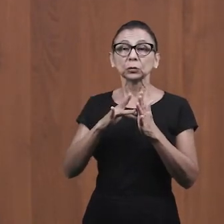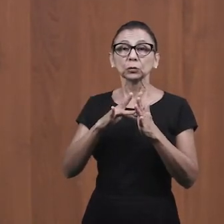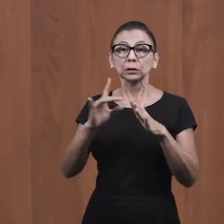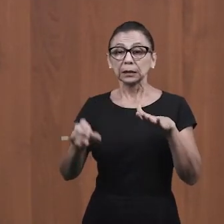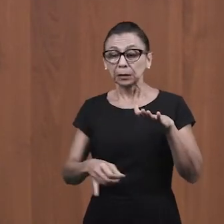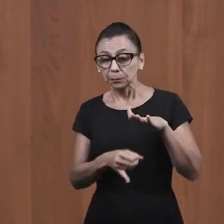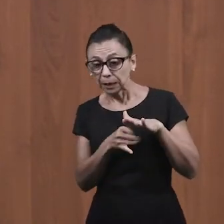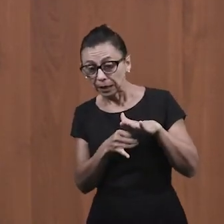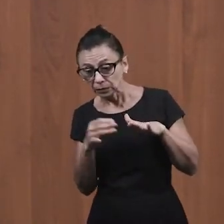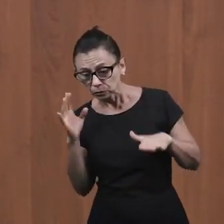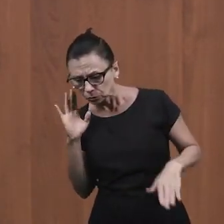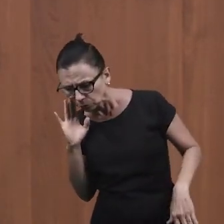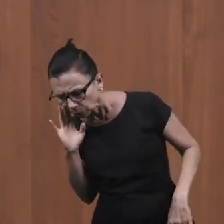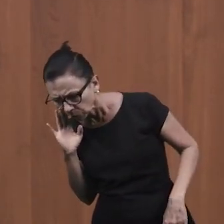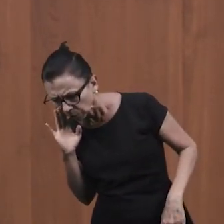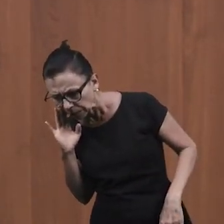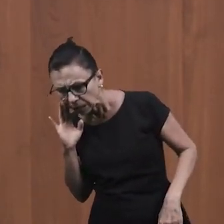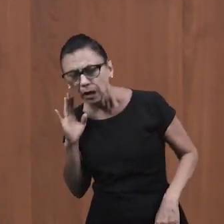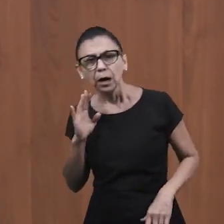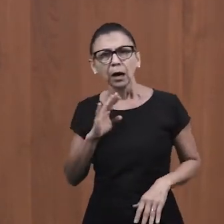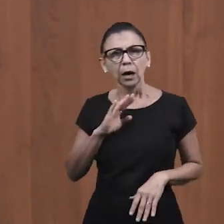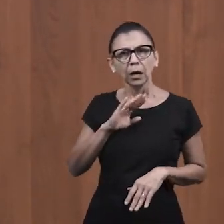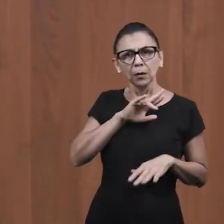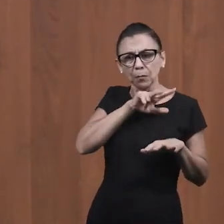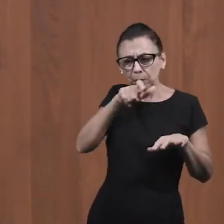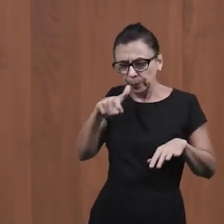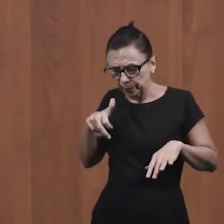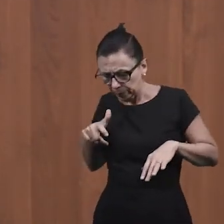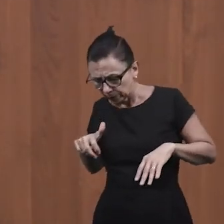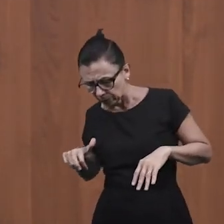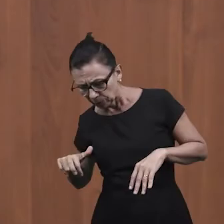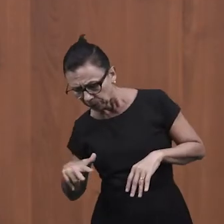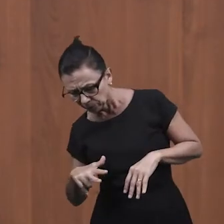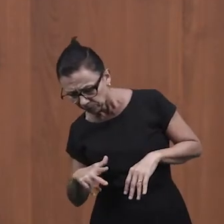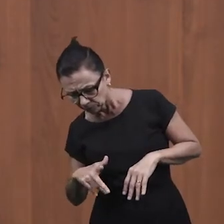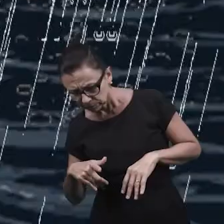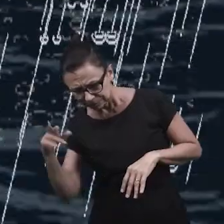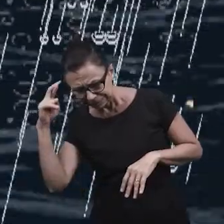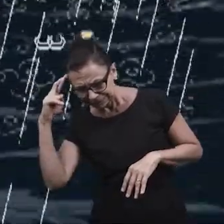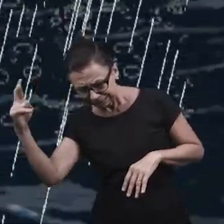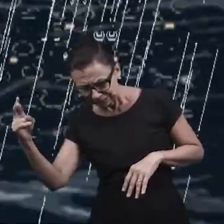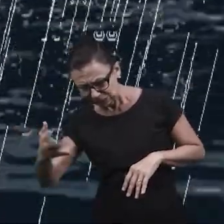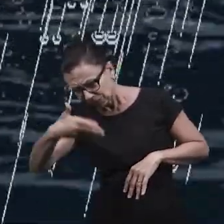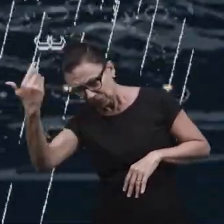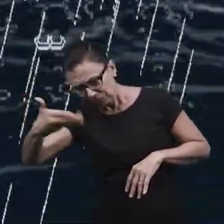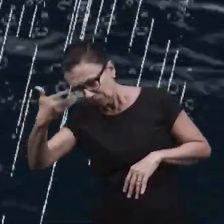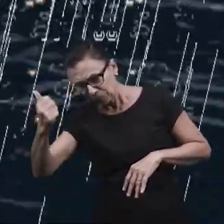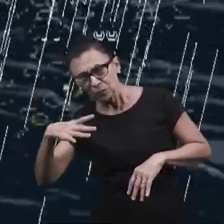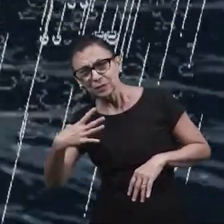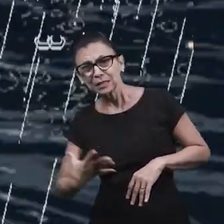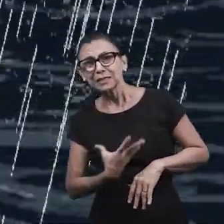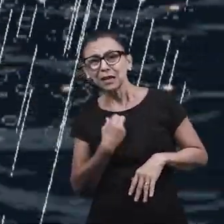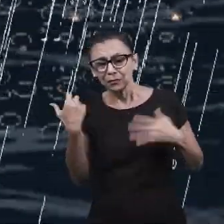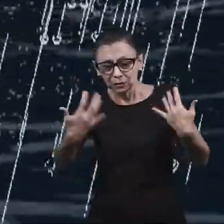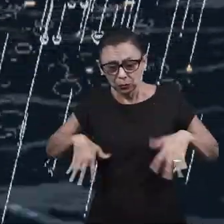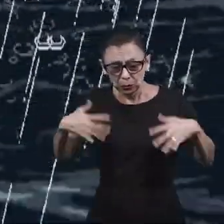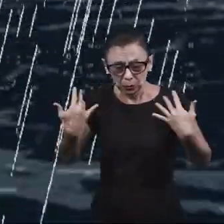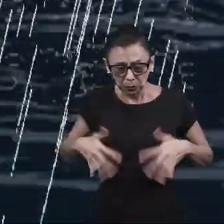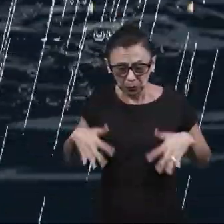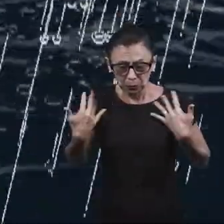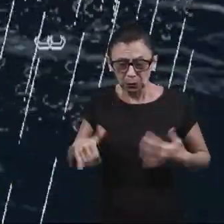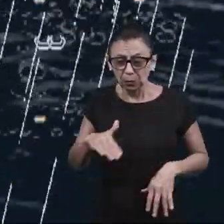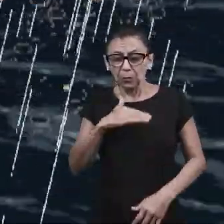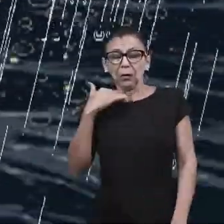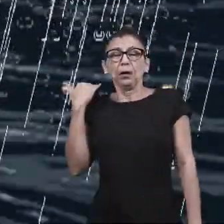était dans ce bateau. Gloire à Dieu. Ils sont courus et ils ont clamé, « Seigneur, sauve-nous,